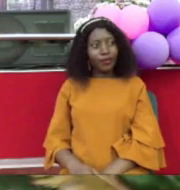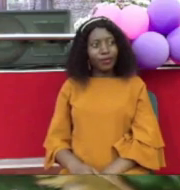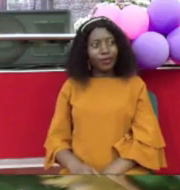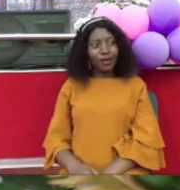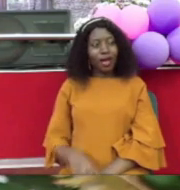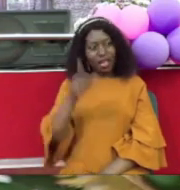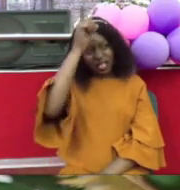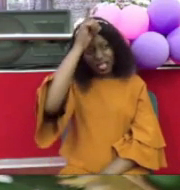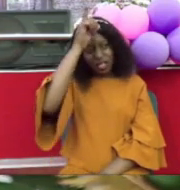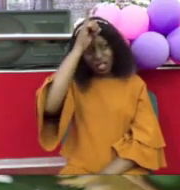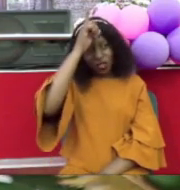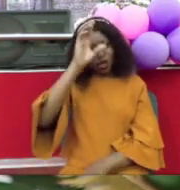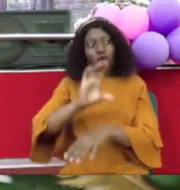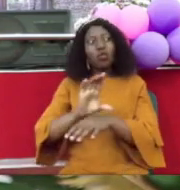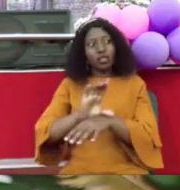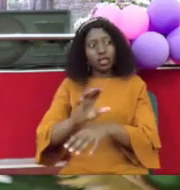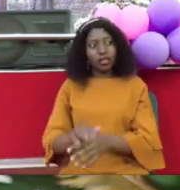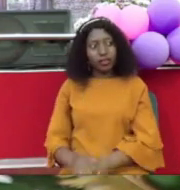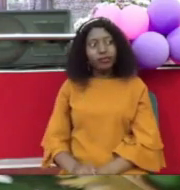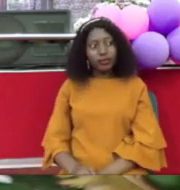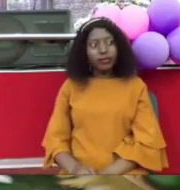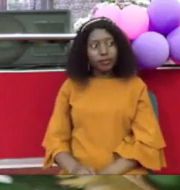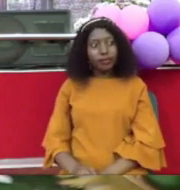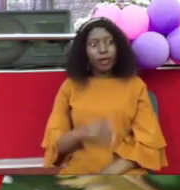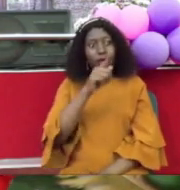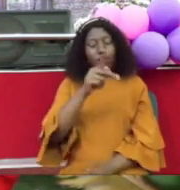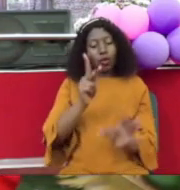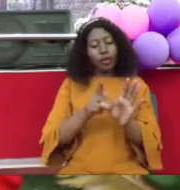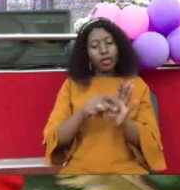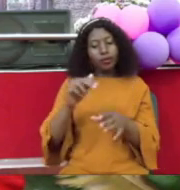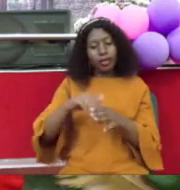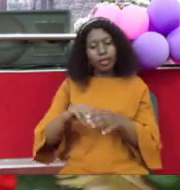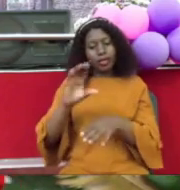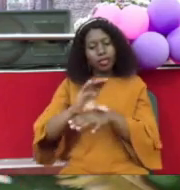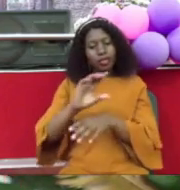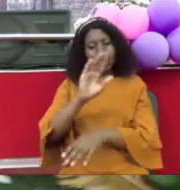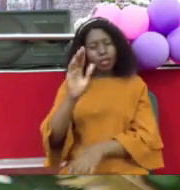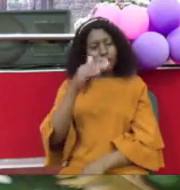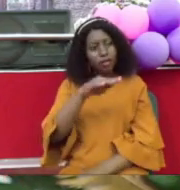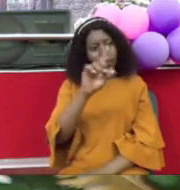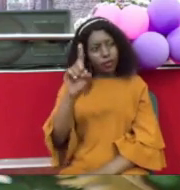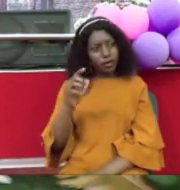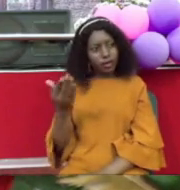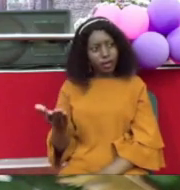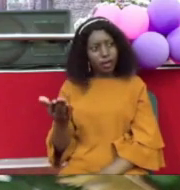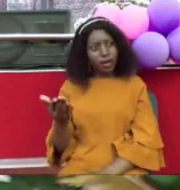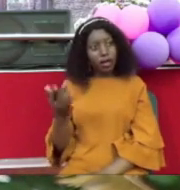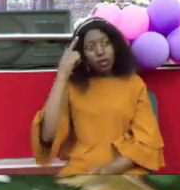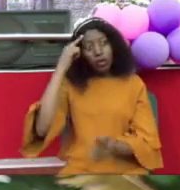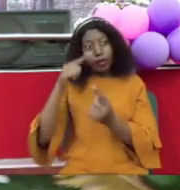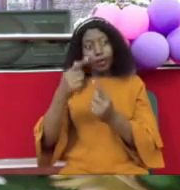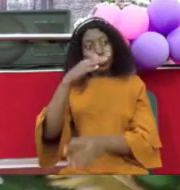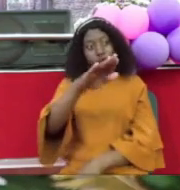local church. Unahusika, unashughulika katika kanisa yako. So your purpose is